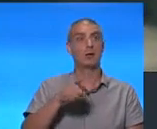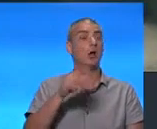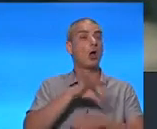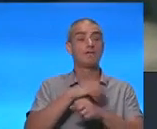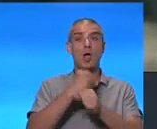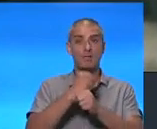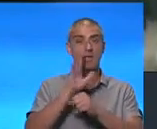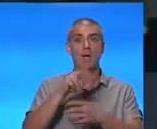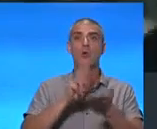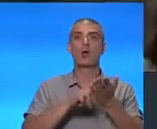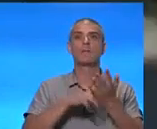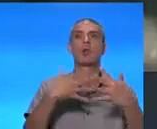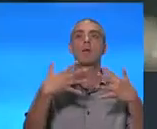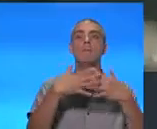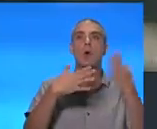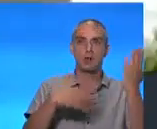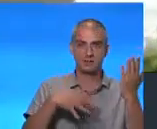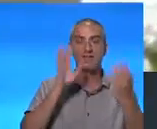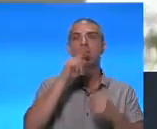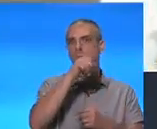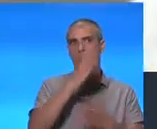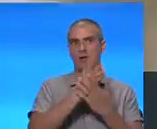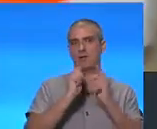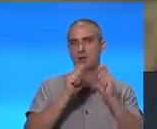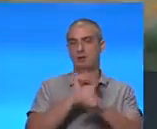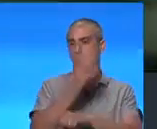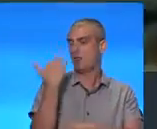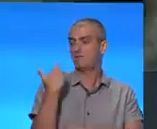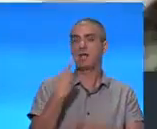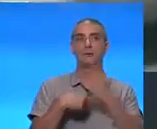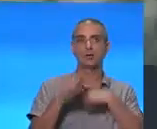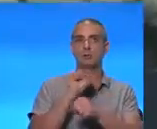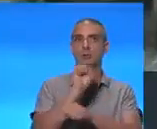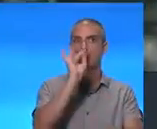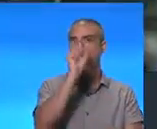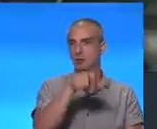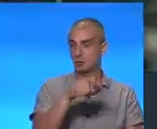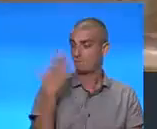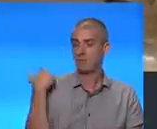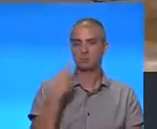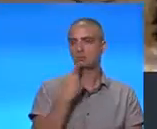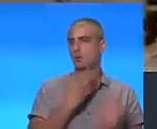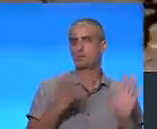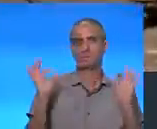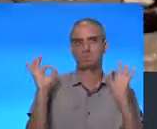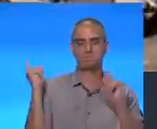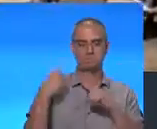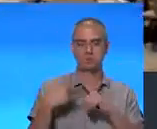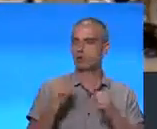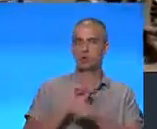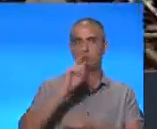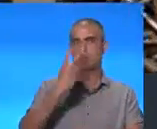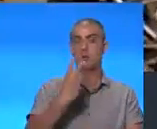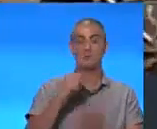מועסק היום גם בקופת חולים מאוחדת וגם שם הוגשה נגדו לפני מספר שנים תלונה אך מאז אומרים שם לא הוגשה תלונה נוספת